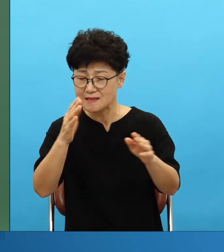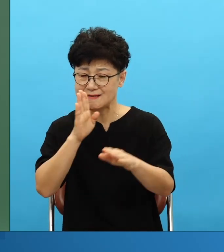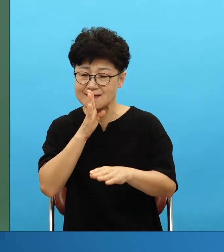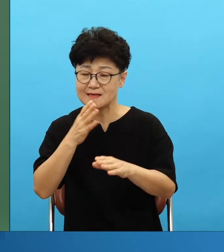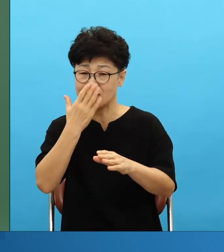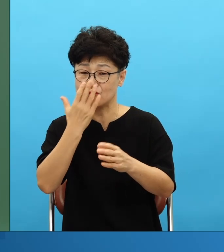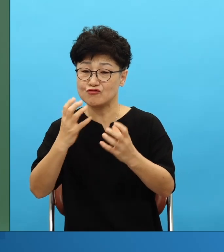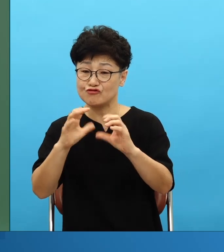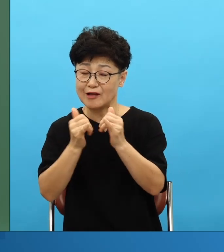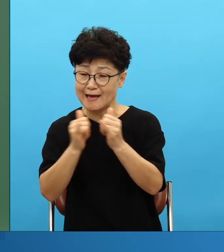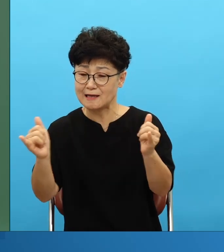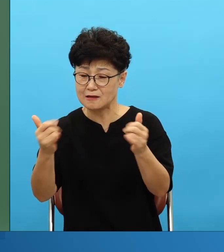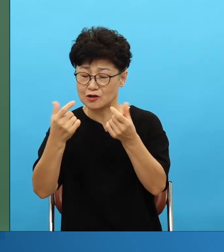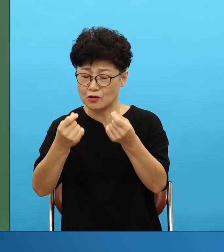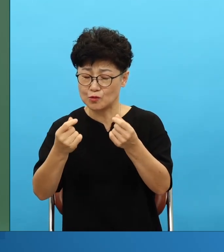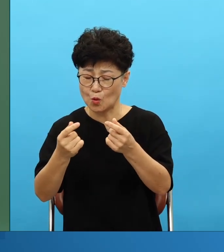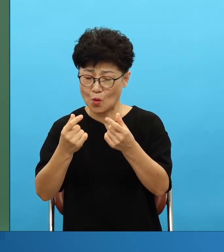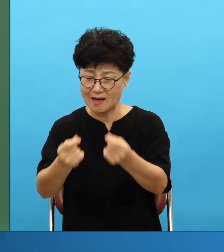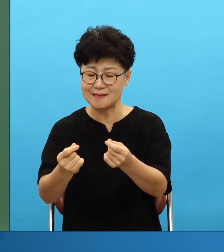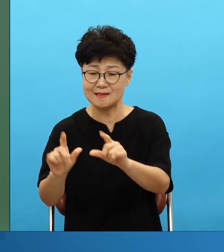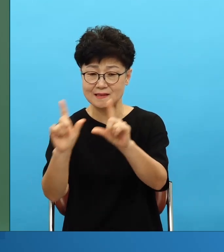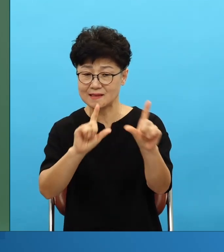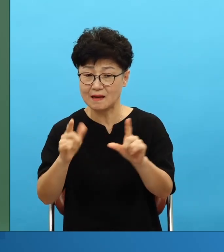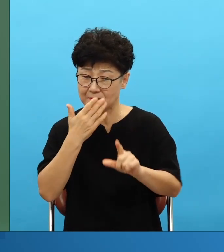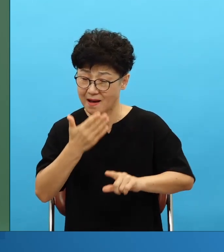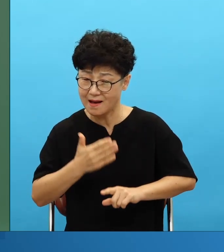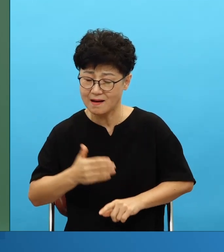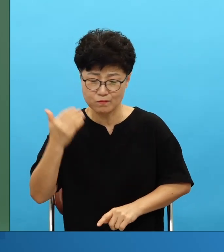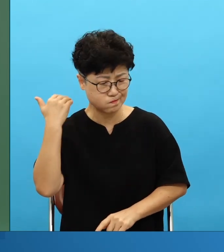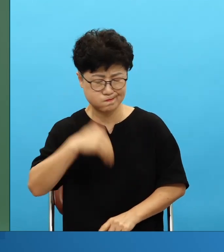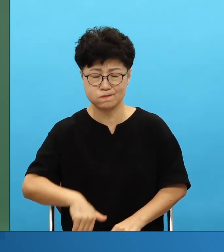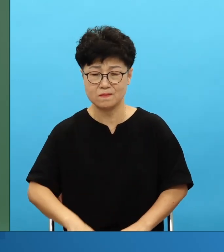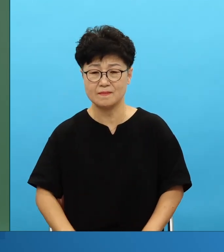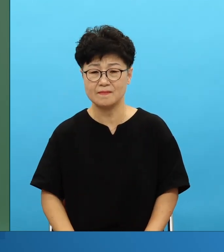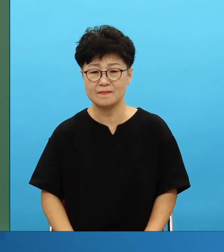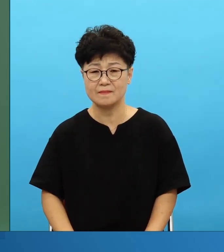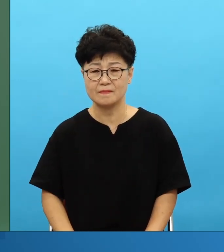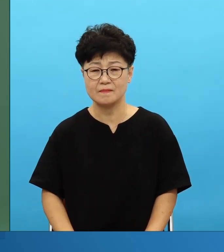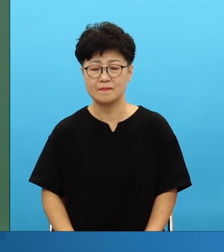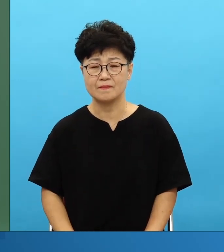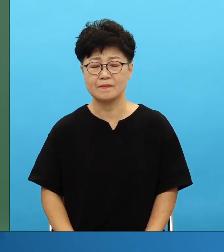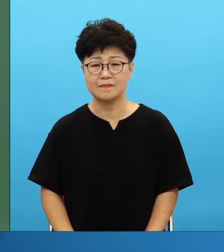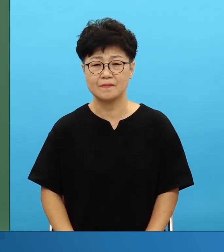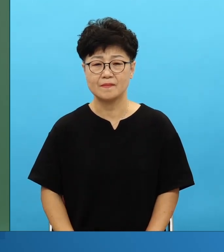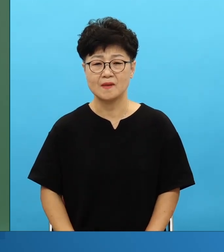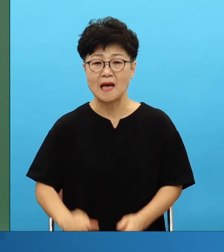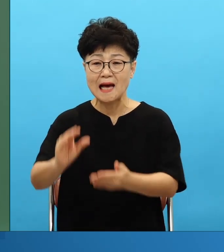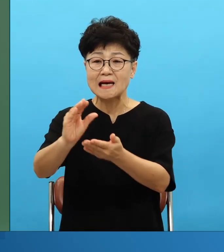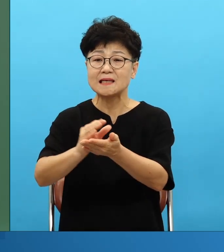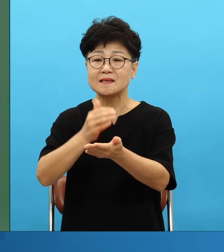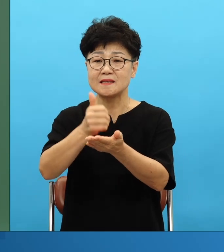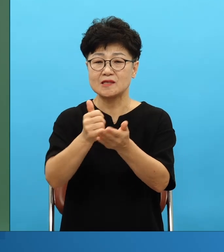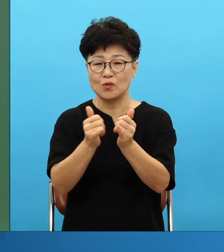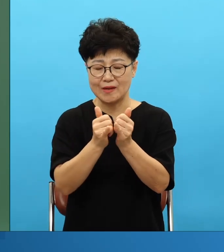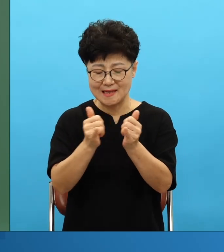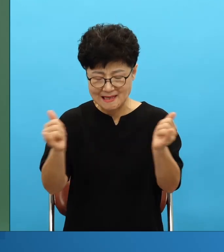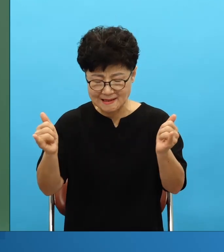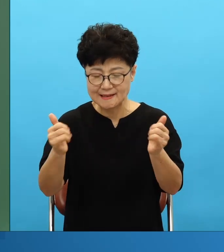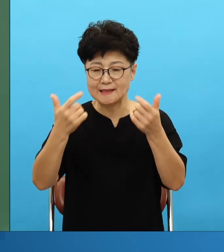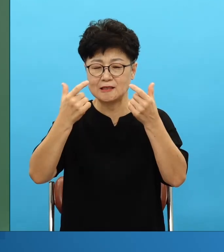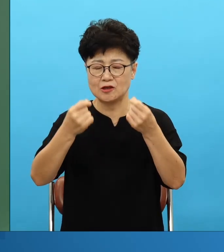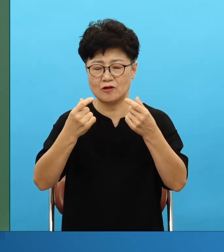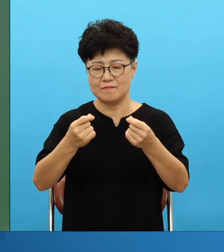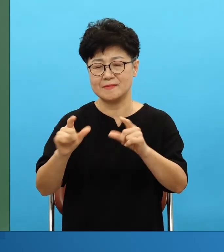people? 그러면서 왜 다른 사람을 유대인처럼 살아라고 And 하느냐. you can't even do that. How come you're emphasizing the other that they should live 그리스도인으로 like 살아야 Jewish 될 거 people? 아니야. We should live as